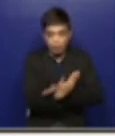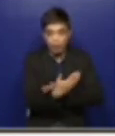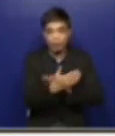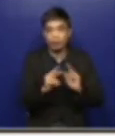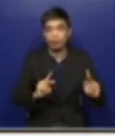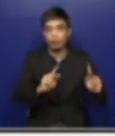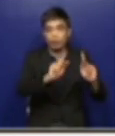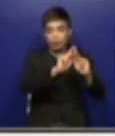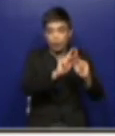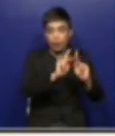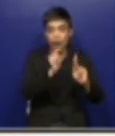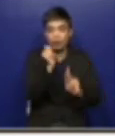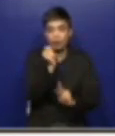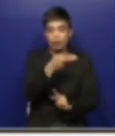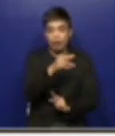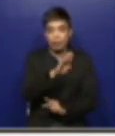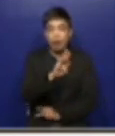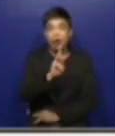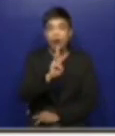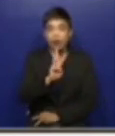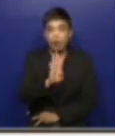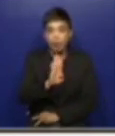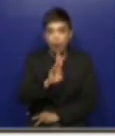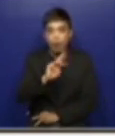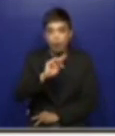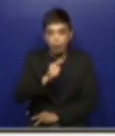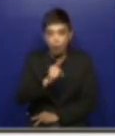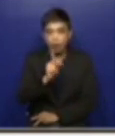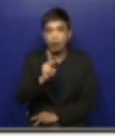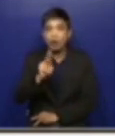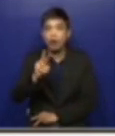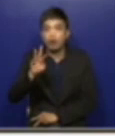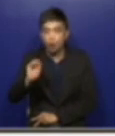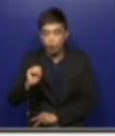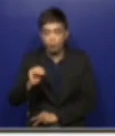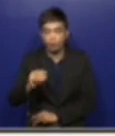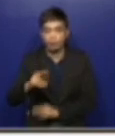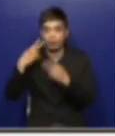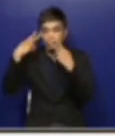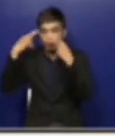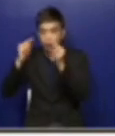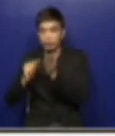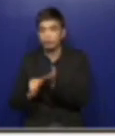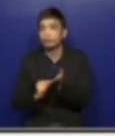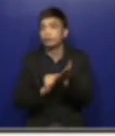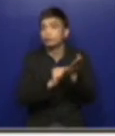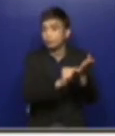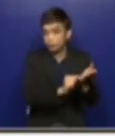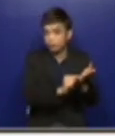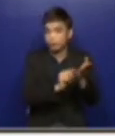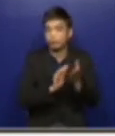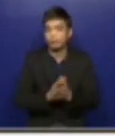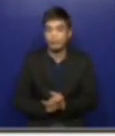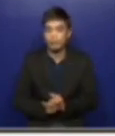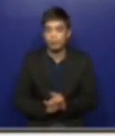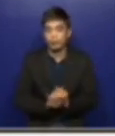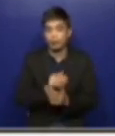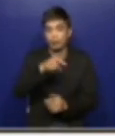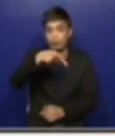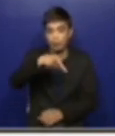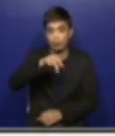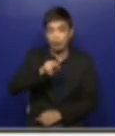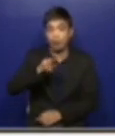พ.ศ.ซึ่งคณะรัฐมนตรีเป็นผู้เสนอร่างพ.ร.บ.ฉบับนี้มีวัตถุประส